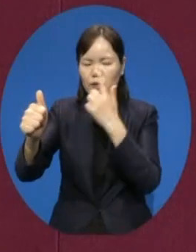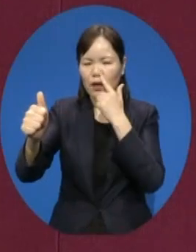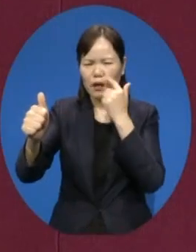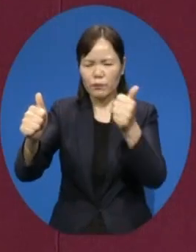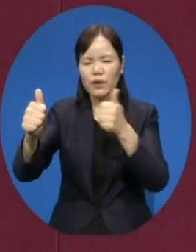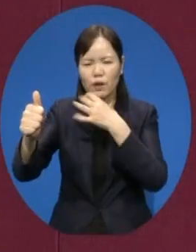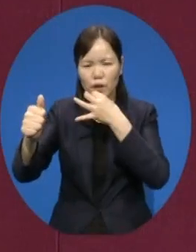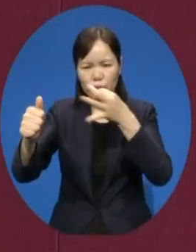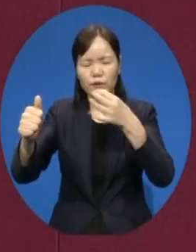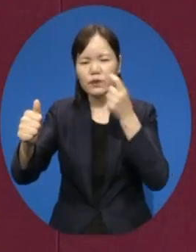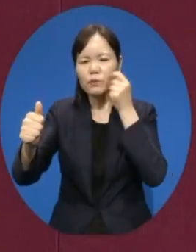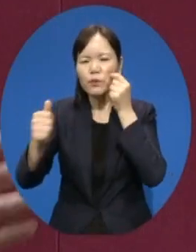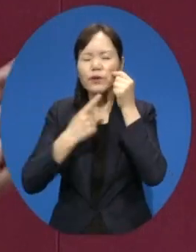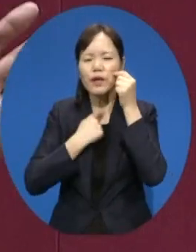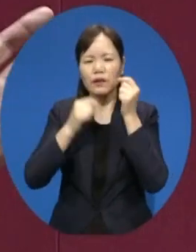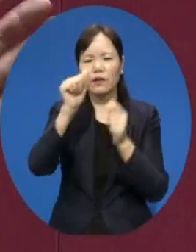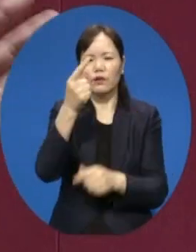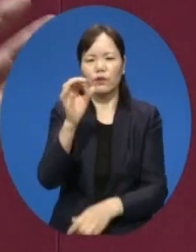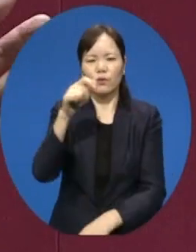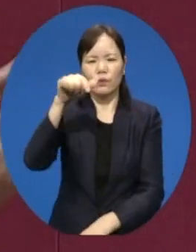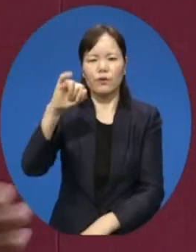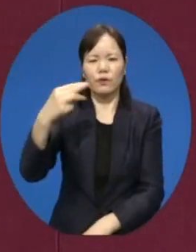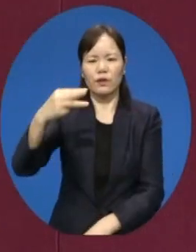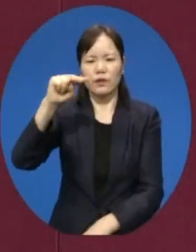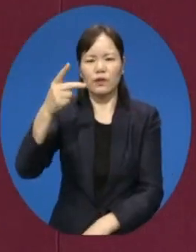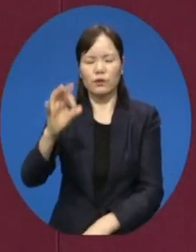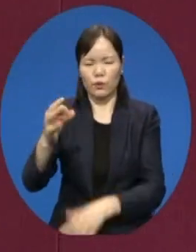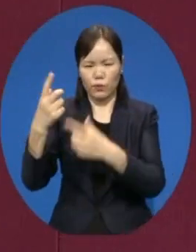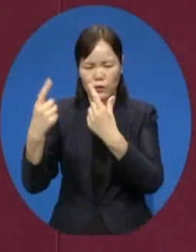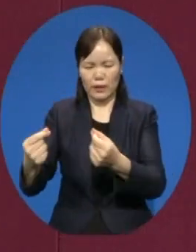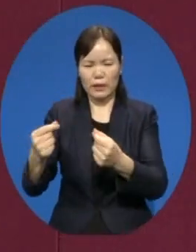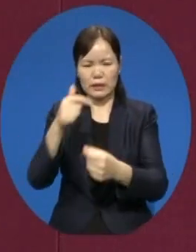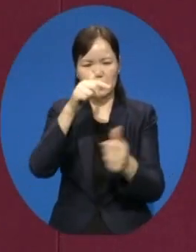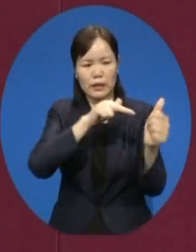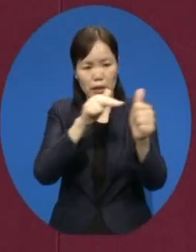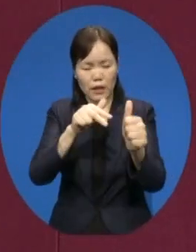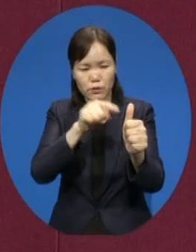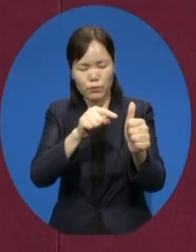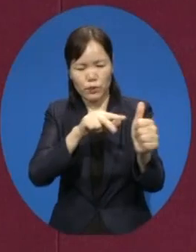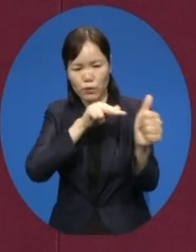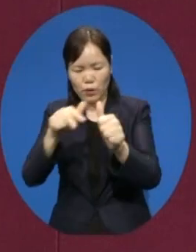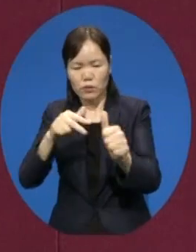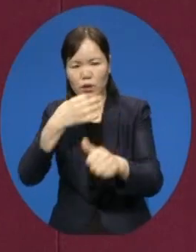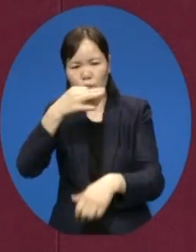아버지라고 못 부르는 홍길동처럼 간첩을 간첩이라고도 못 부르는 세상이 되어버렸습니다.